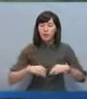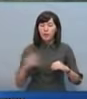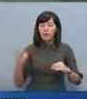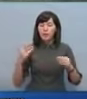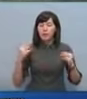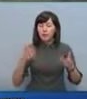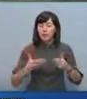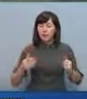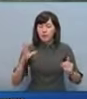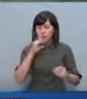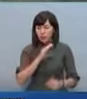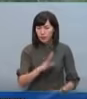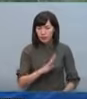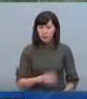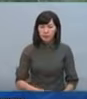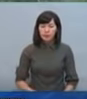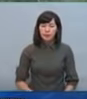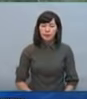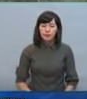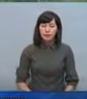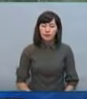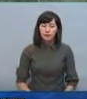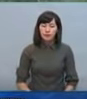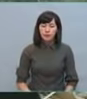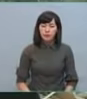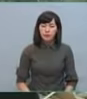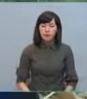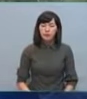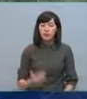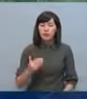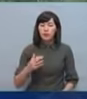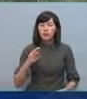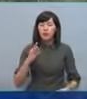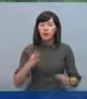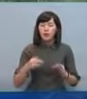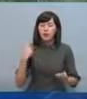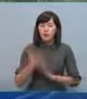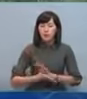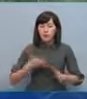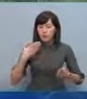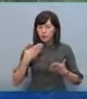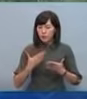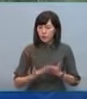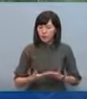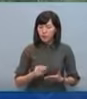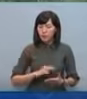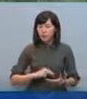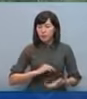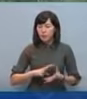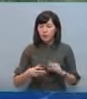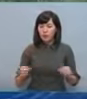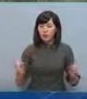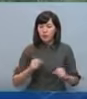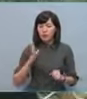алып үлгерген. Сіздер дұрыс түсініспен қарап босатыңыздар деген сол жұмыстың нәтижесінде қысауасы болса